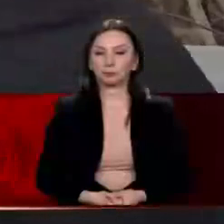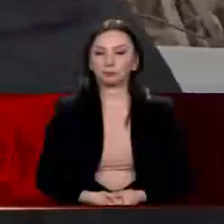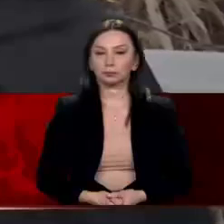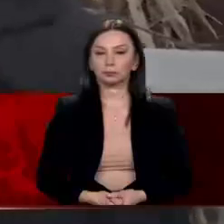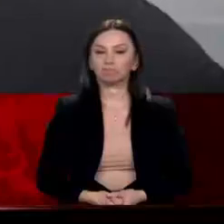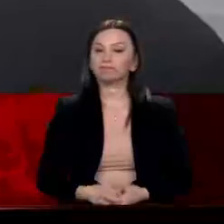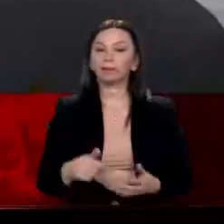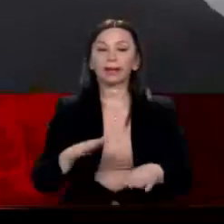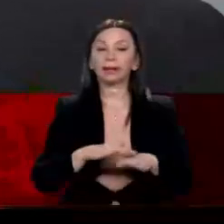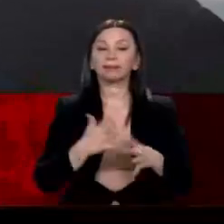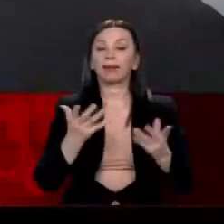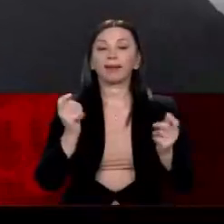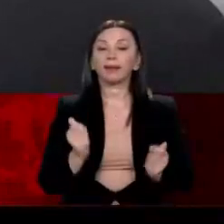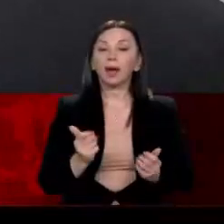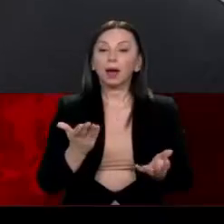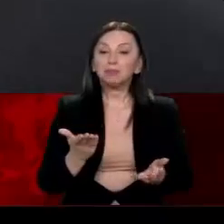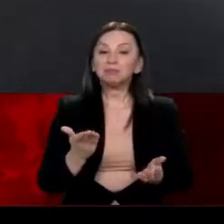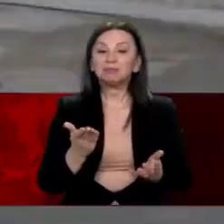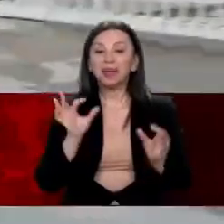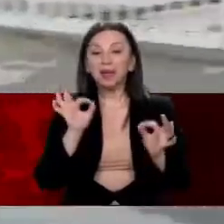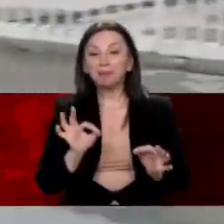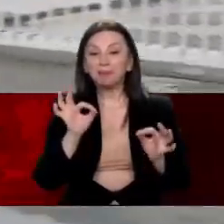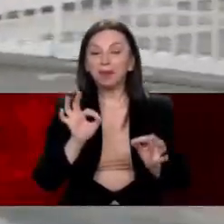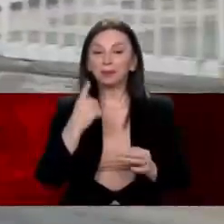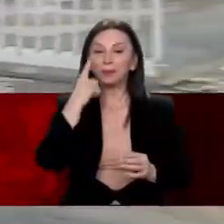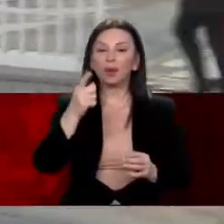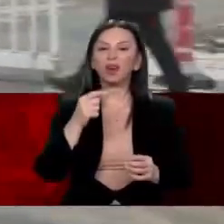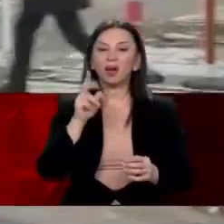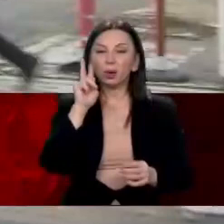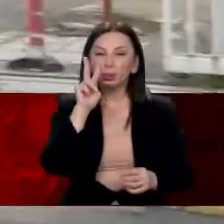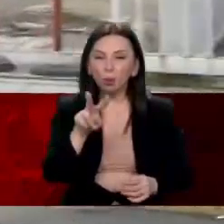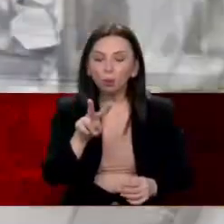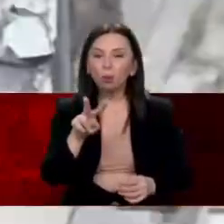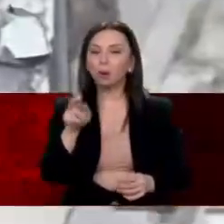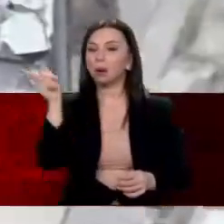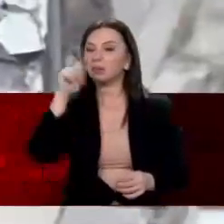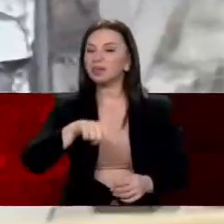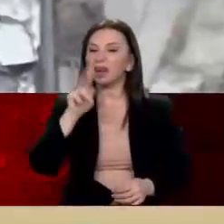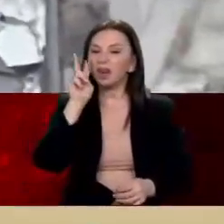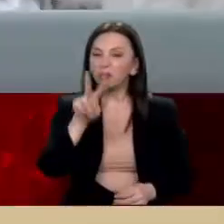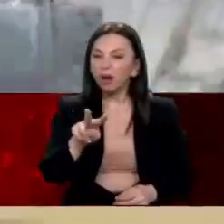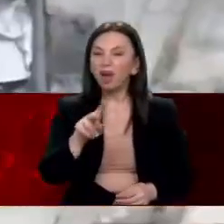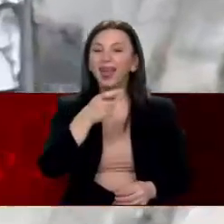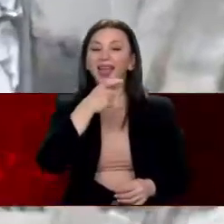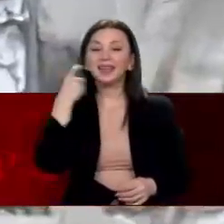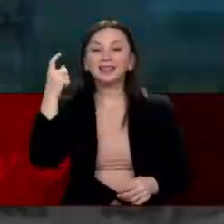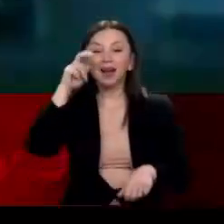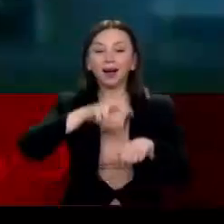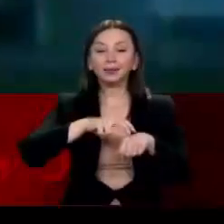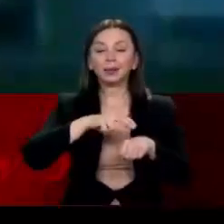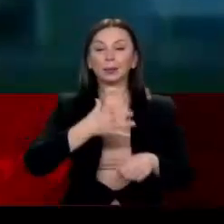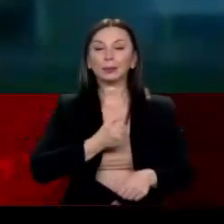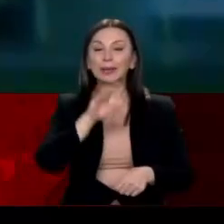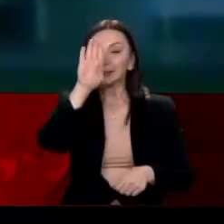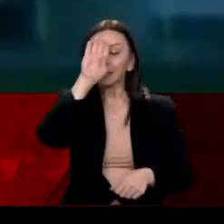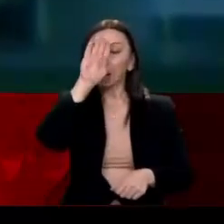Ne yaptılar ya? Yorumlarına bakıyordum, haberlerini okuyordum. Gören bir kez daha baktı, baktıkça da hüzünlendi. İstanbul'un